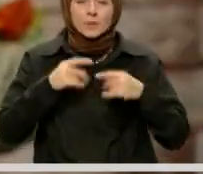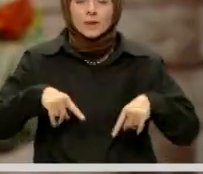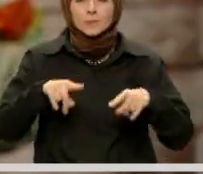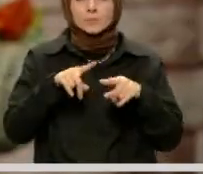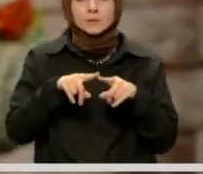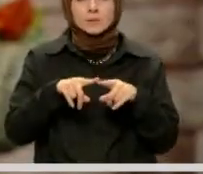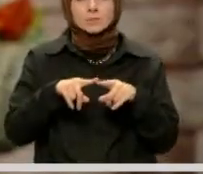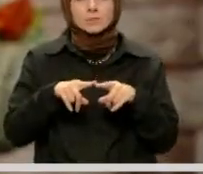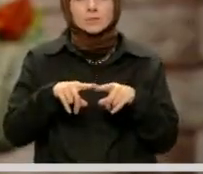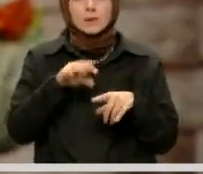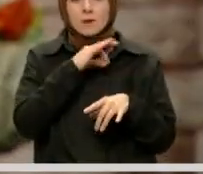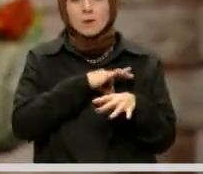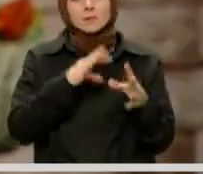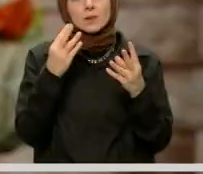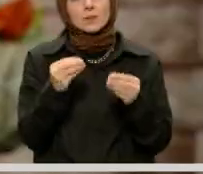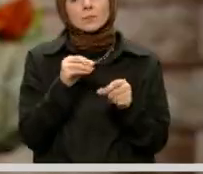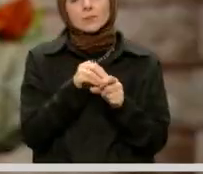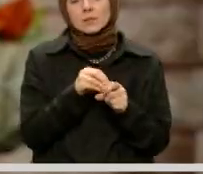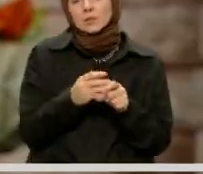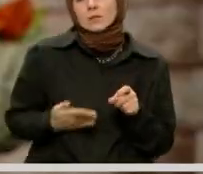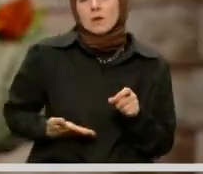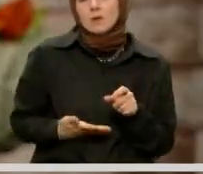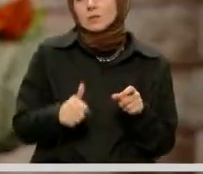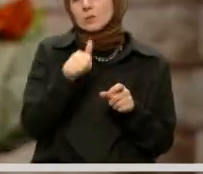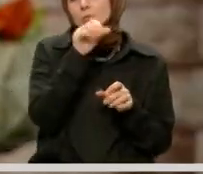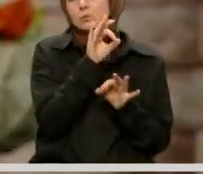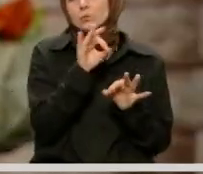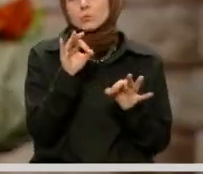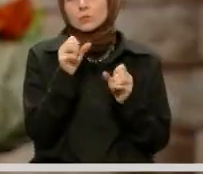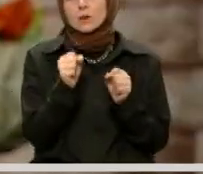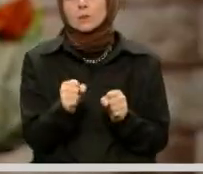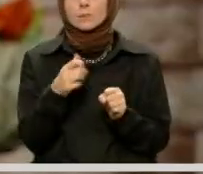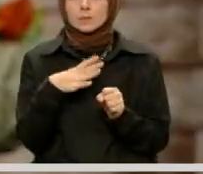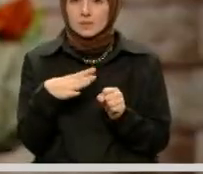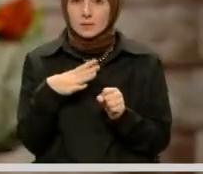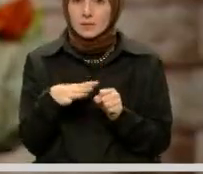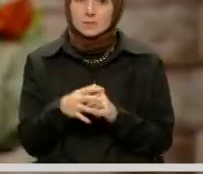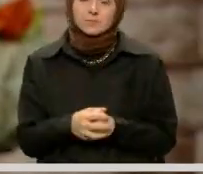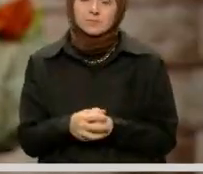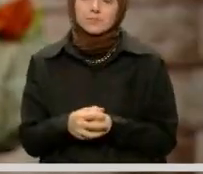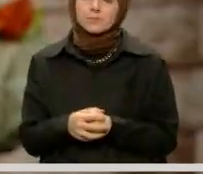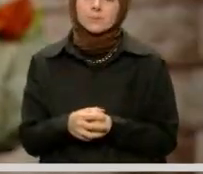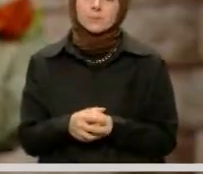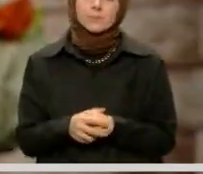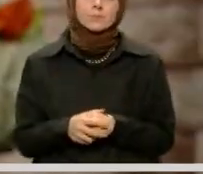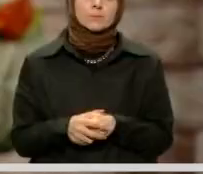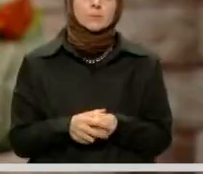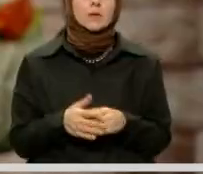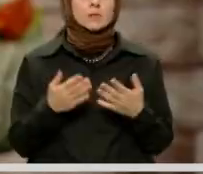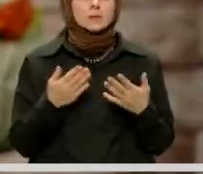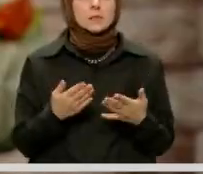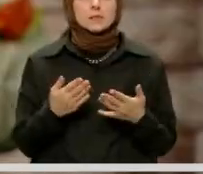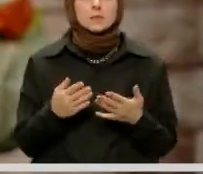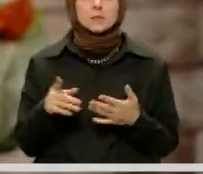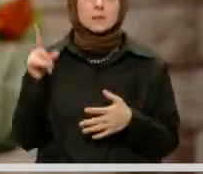var o aç susuz kalmasının, o hastanın. Rabbimizin programında da bizim aç ve susuz kalmamızın bir karşılığı var. İşte bir